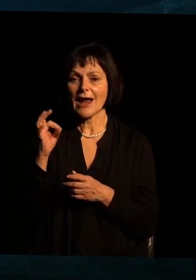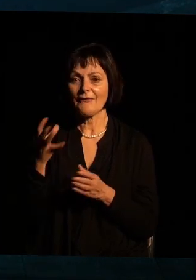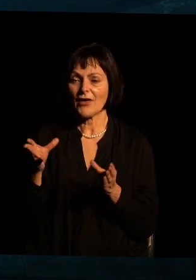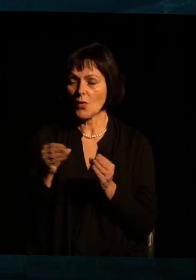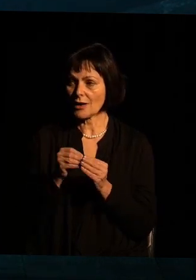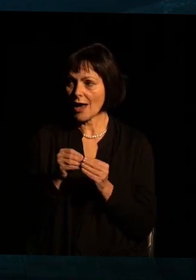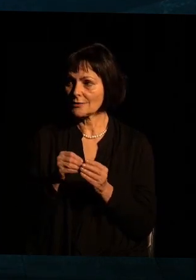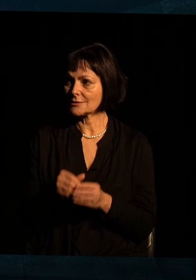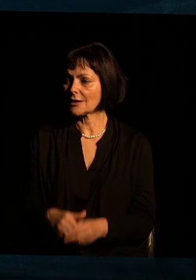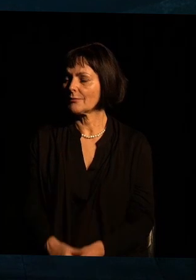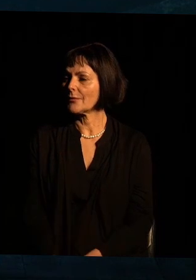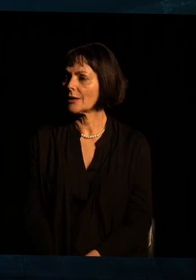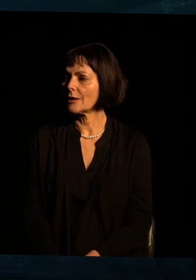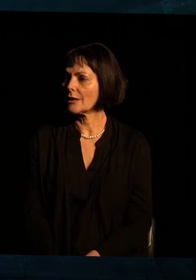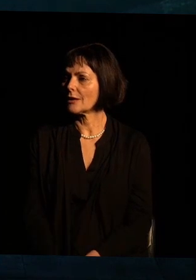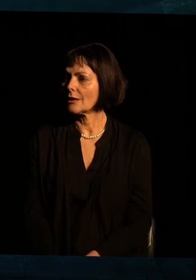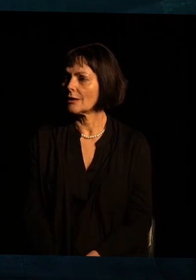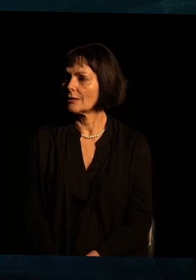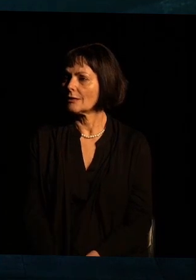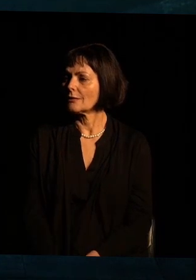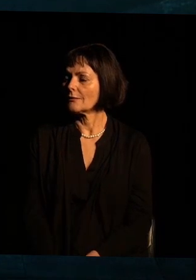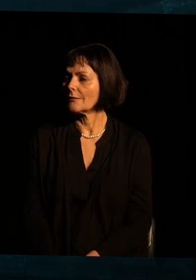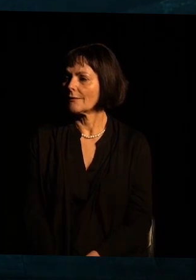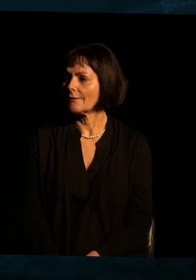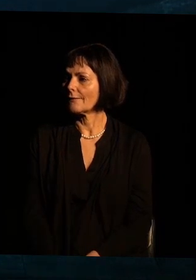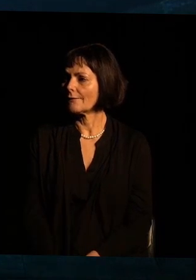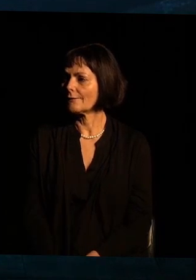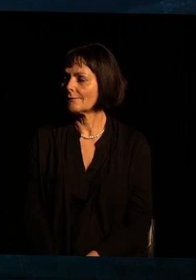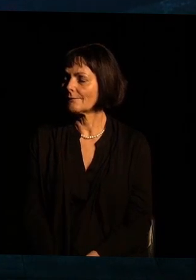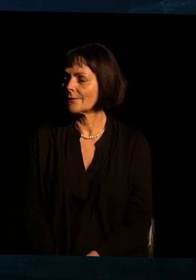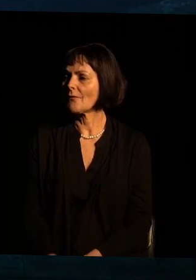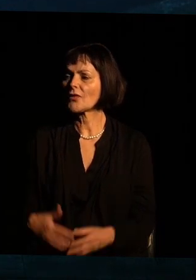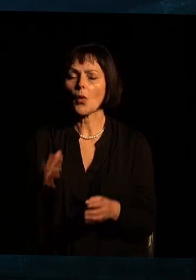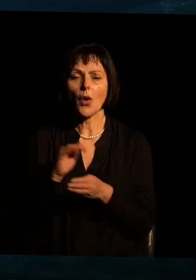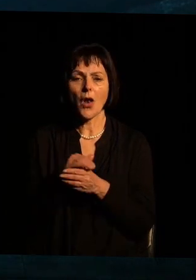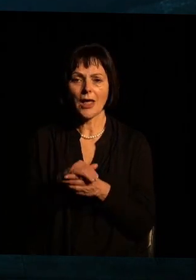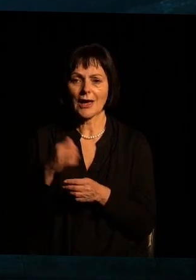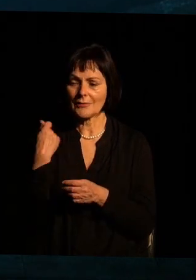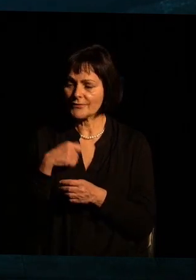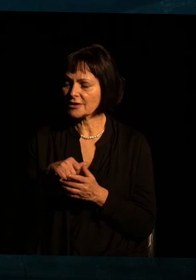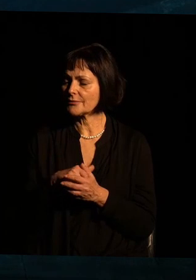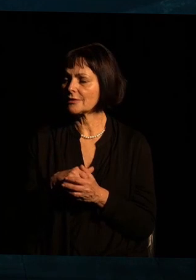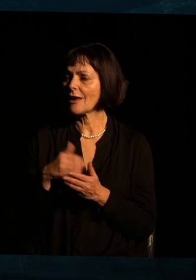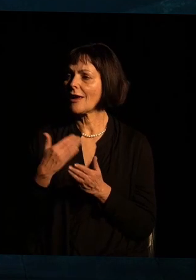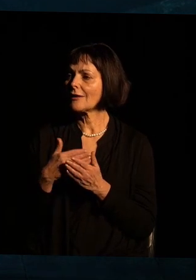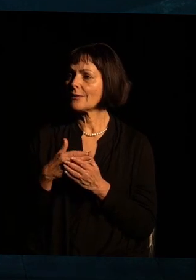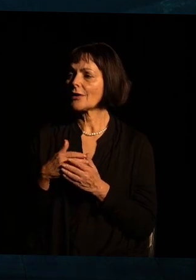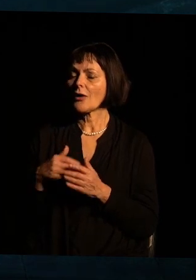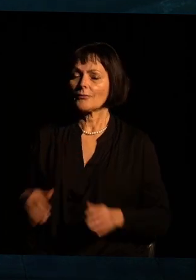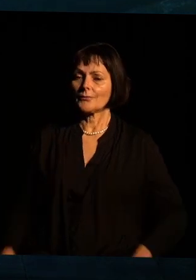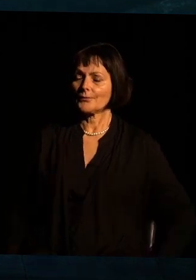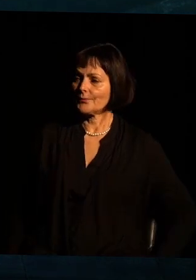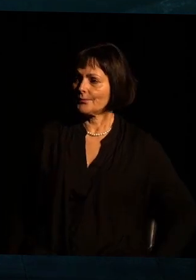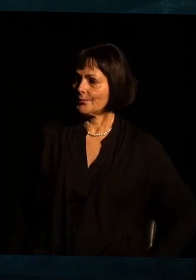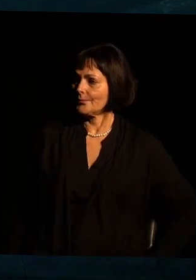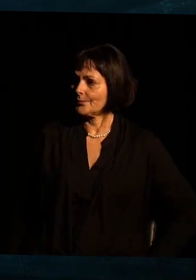wspinał bezpośrednio, prawda? No, no raczej tak odpuściłeś. Kolega, tak. Klubowy kolega, w związku z tym no po prostu już gdzieś tam ten zapał do